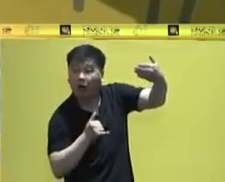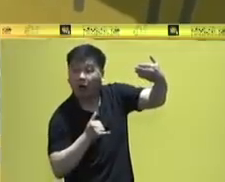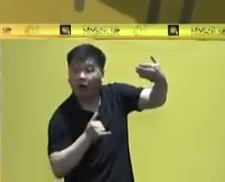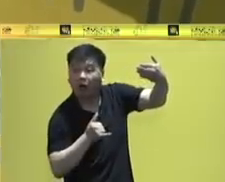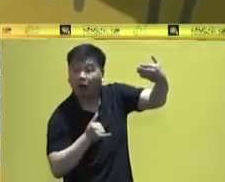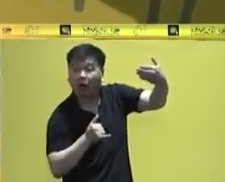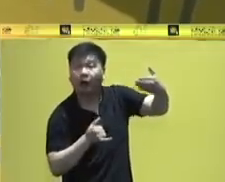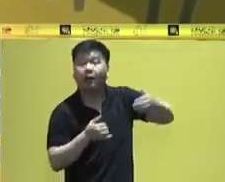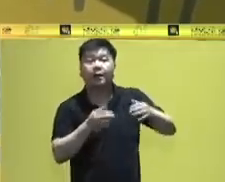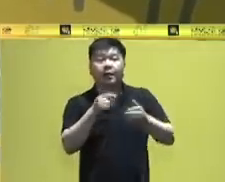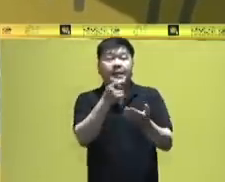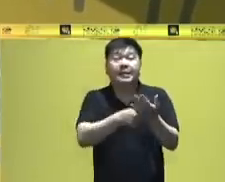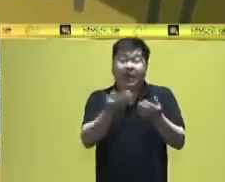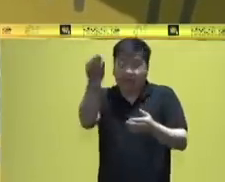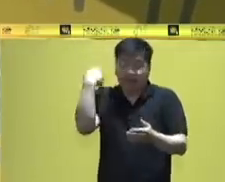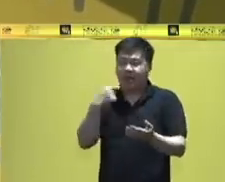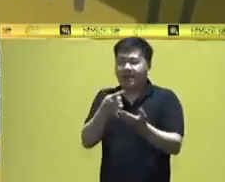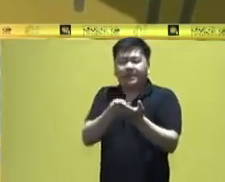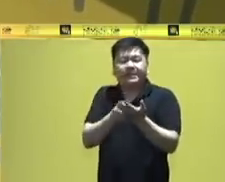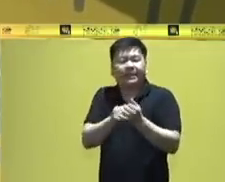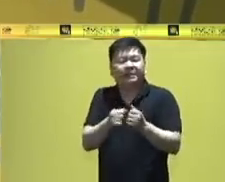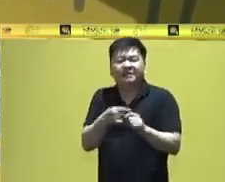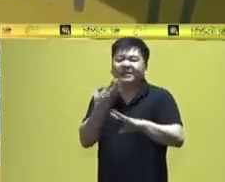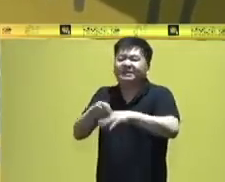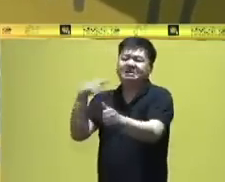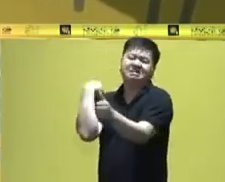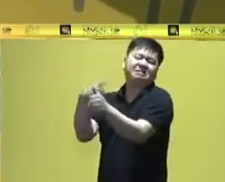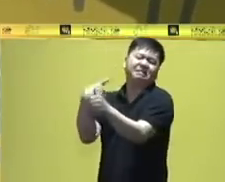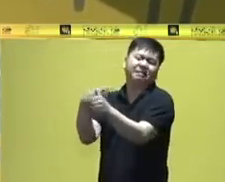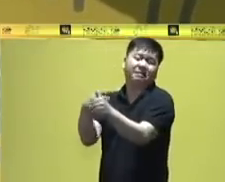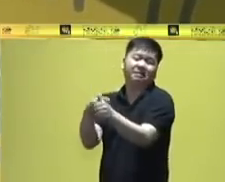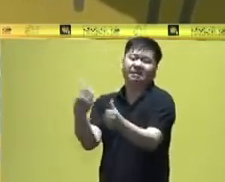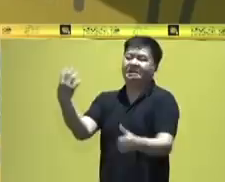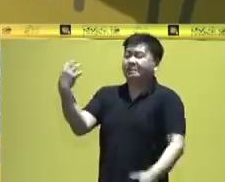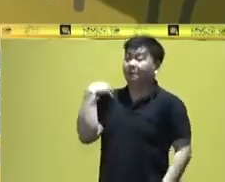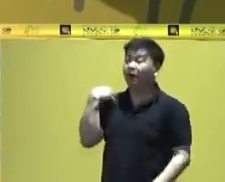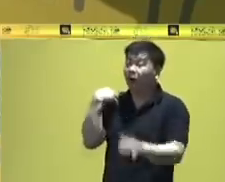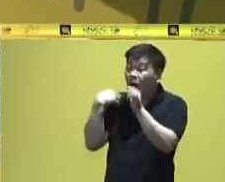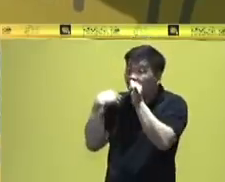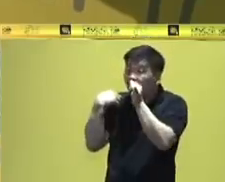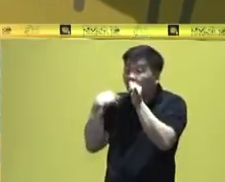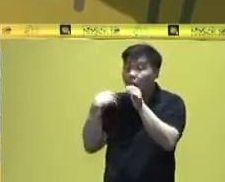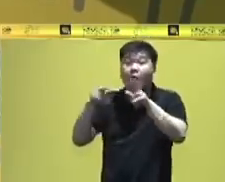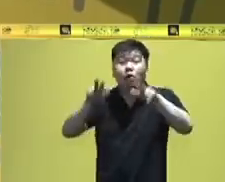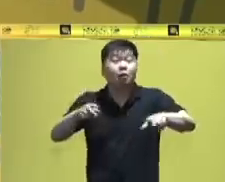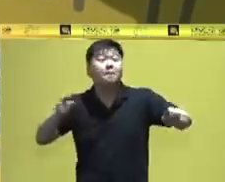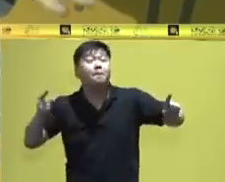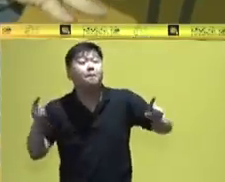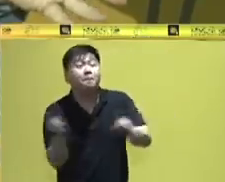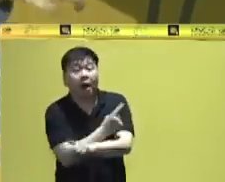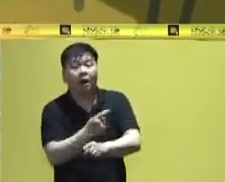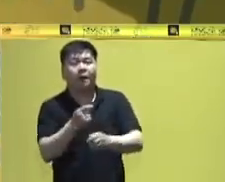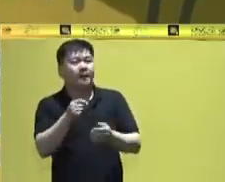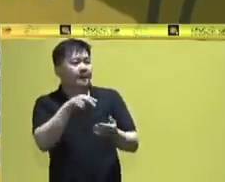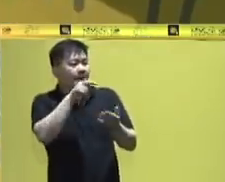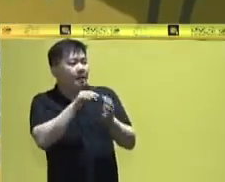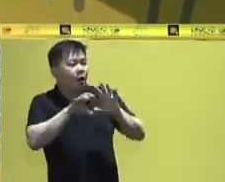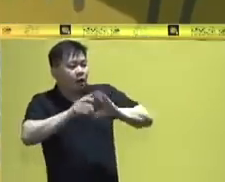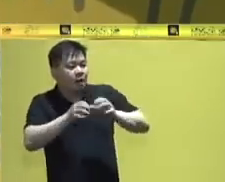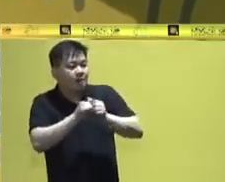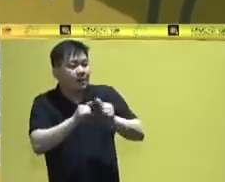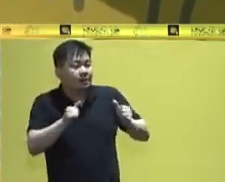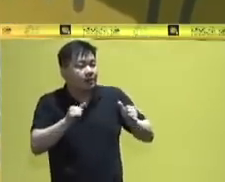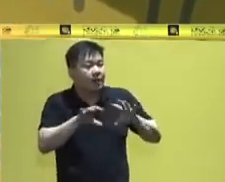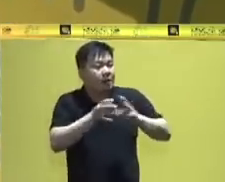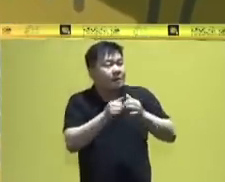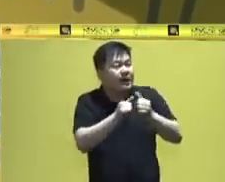남을 비평하는 일로 살았어요. 지금까지. 근데 지금은 소비자들이 기자들을 비평하거든요. 이게 이제